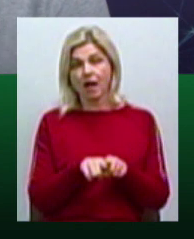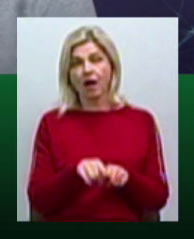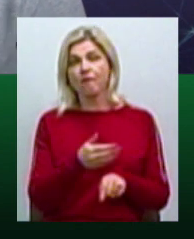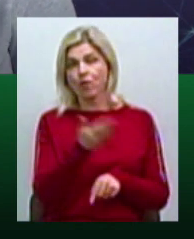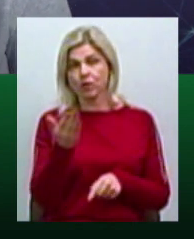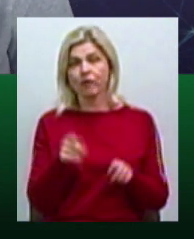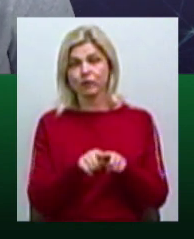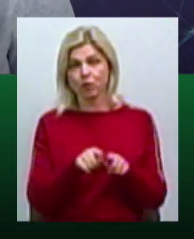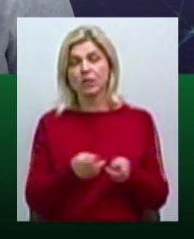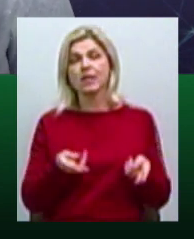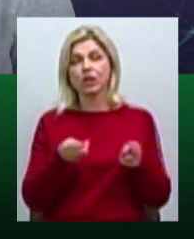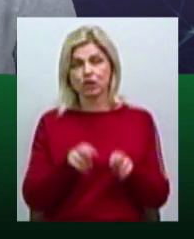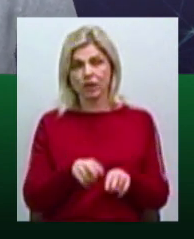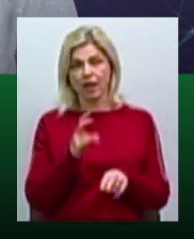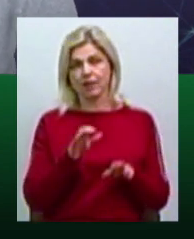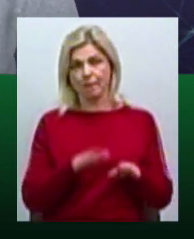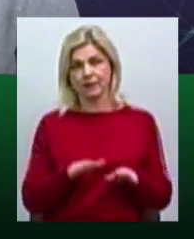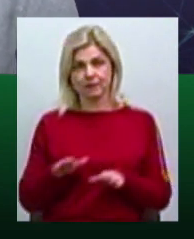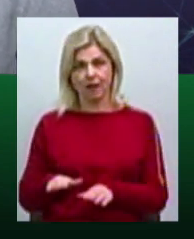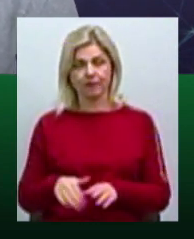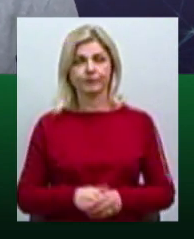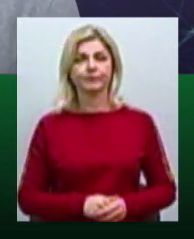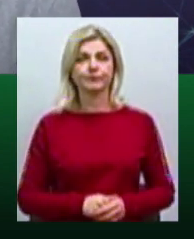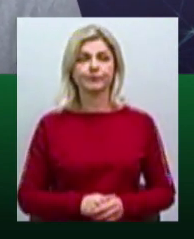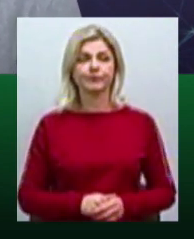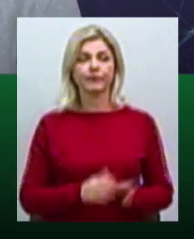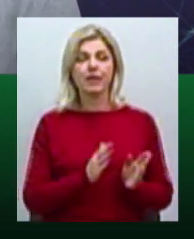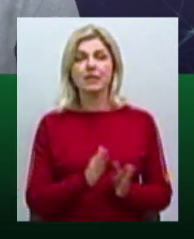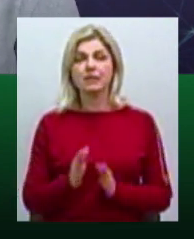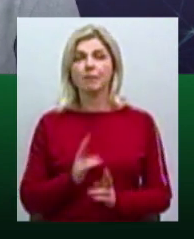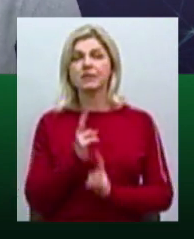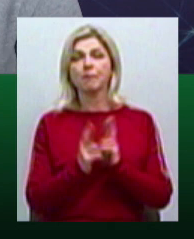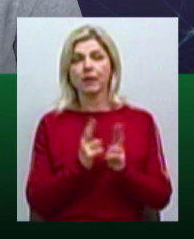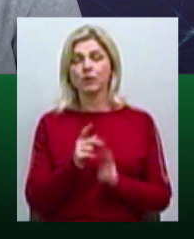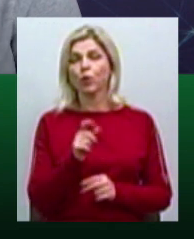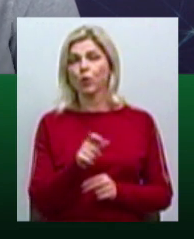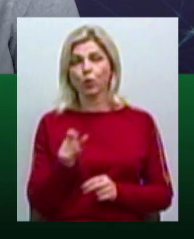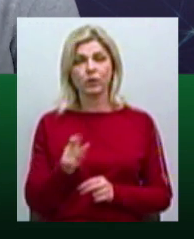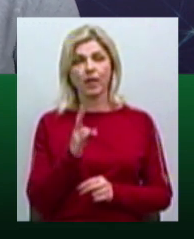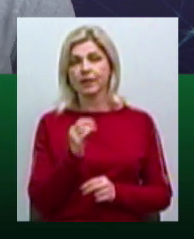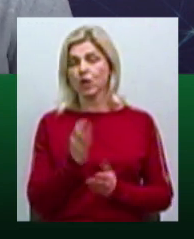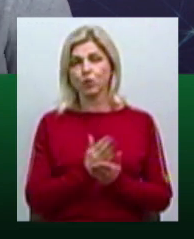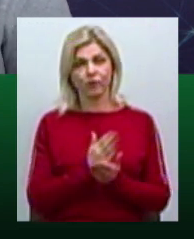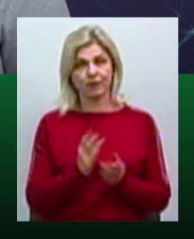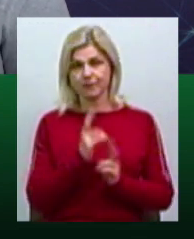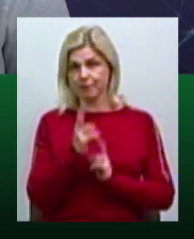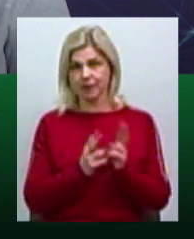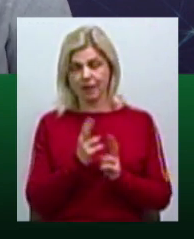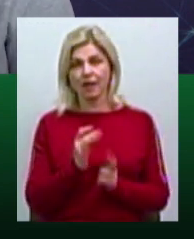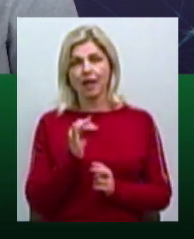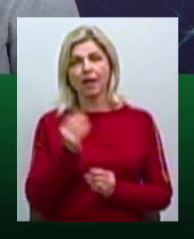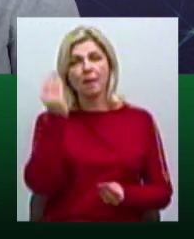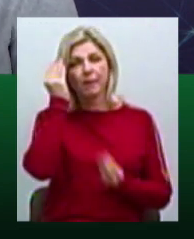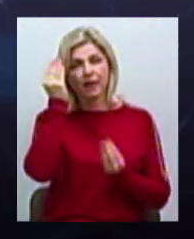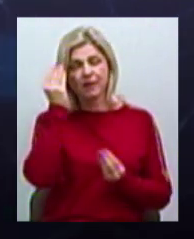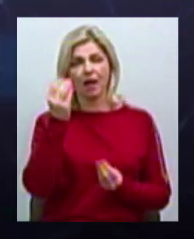все одно залишилися на місцях. Система змінилася, люди не зовсім змінилися, і тим паче ментальність людей,